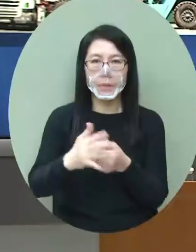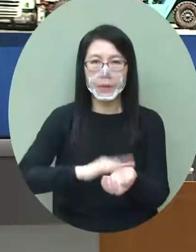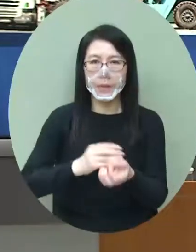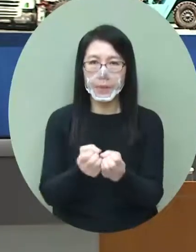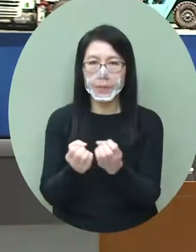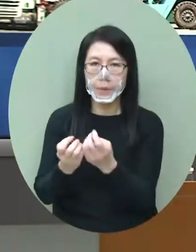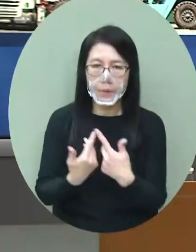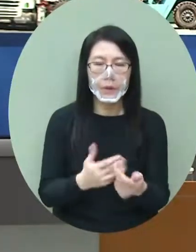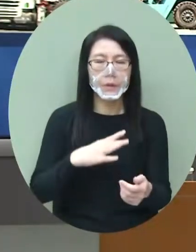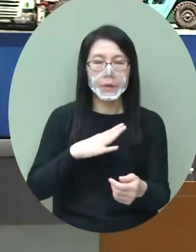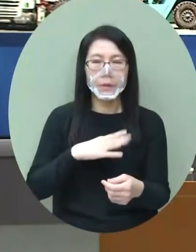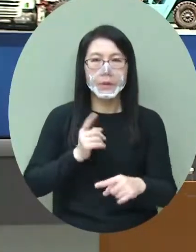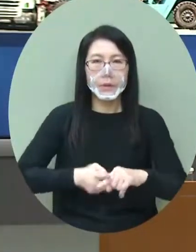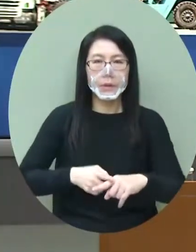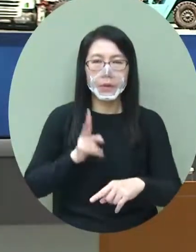像海啸式的这个